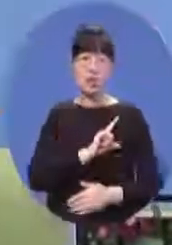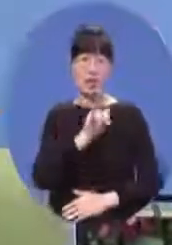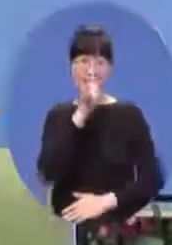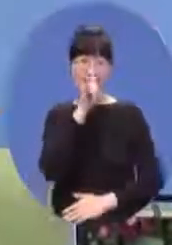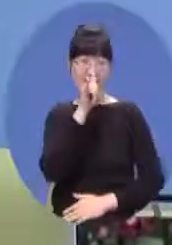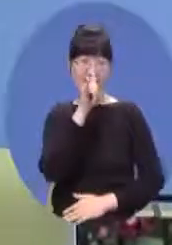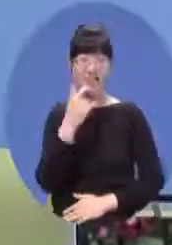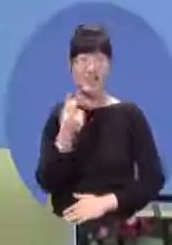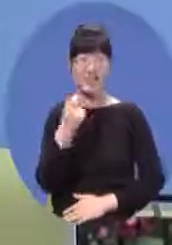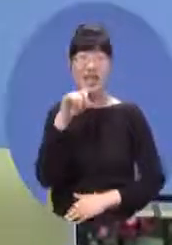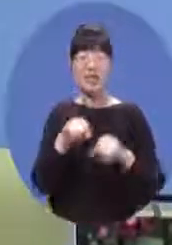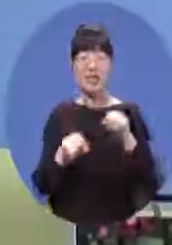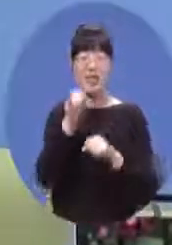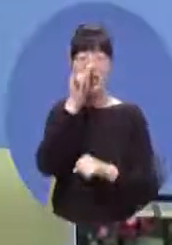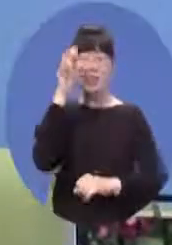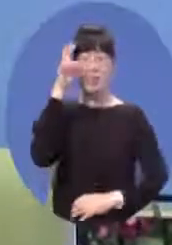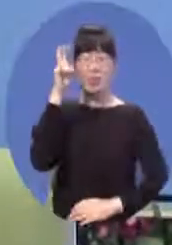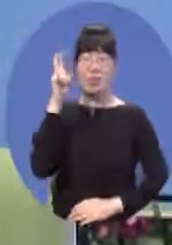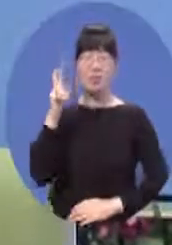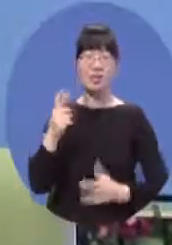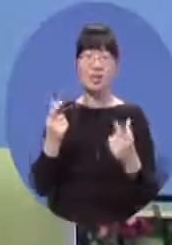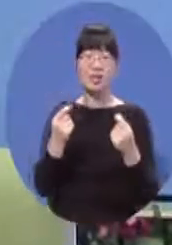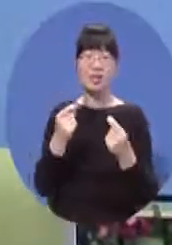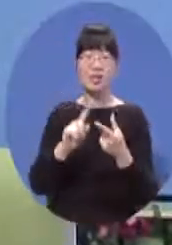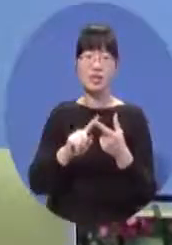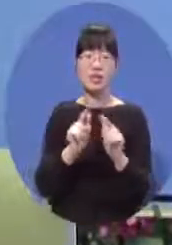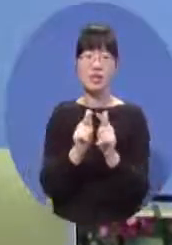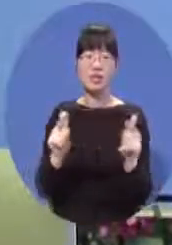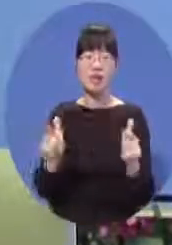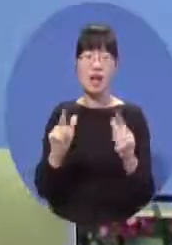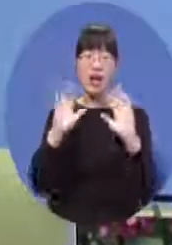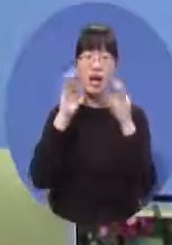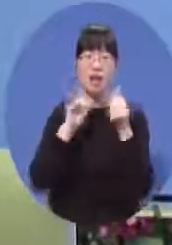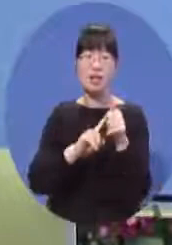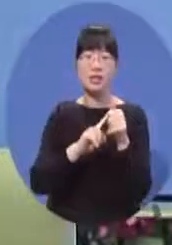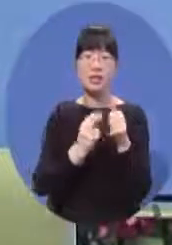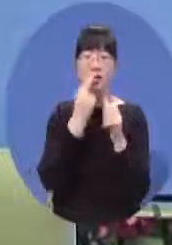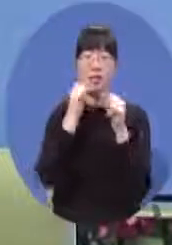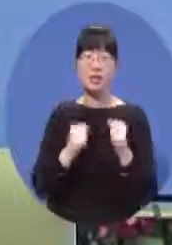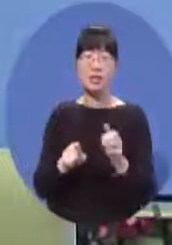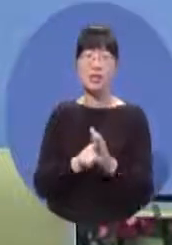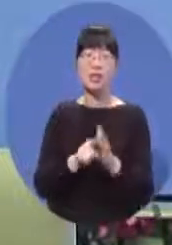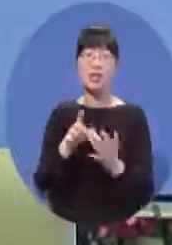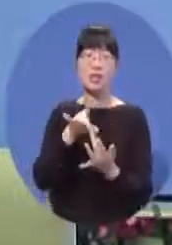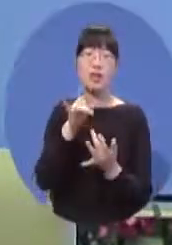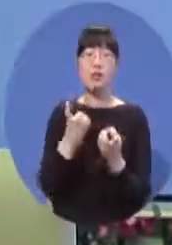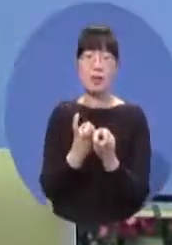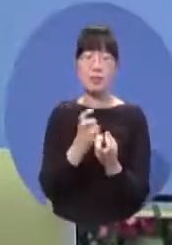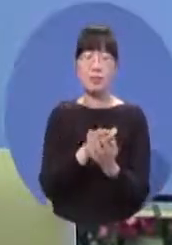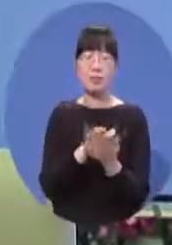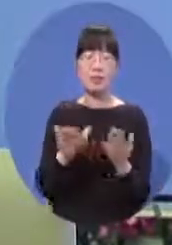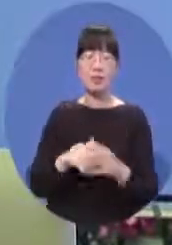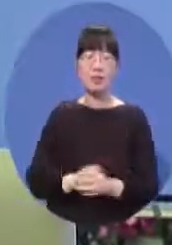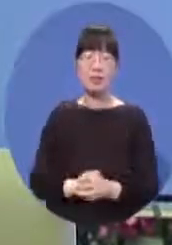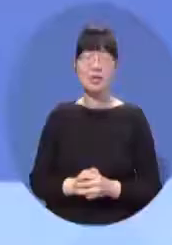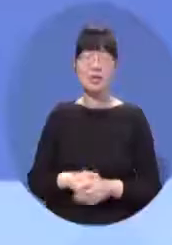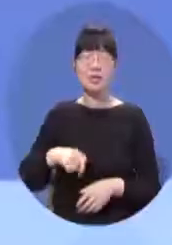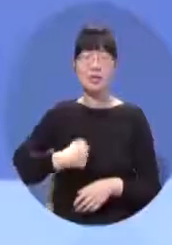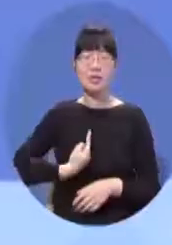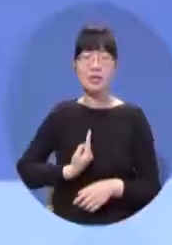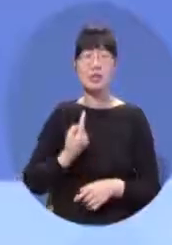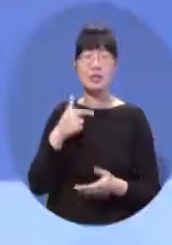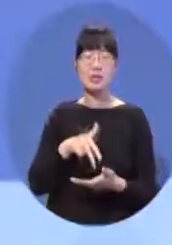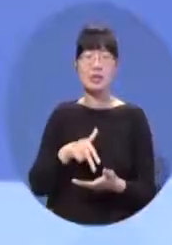네, 이런 행동들이 많아요. 있잖아요. 네. 그러니까 이런 것들은 다 아이들이 살아남기 위해서 선택한 방법이에요. 그러니까 자기